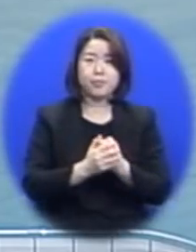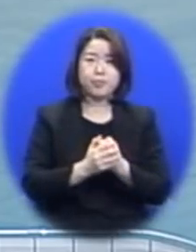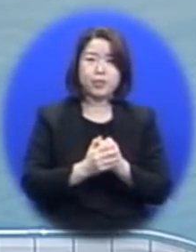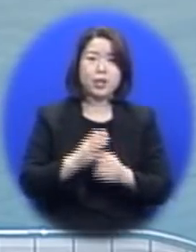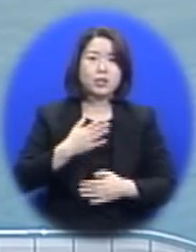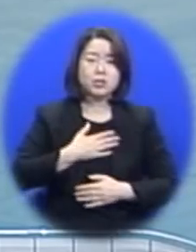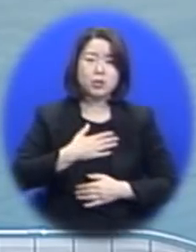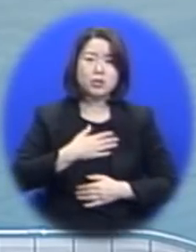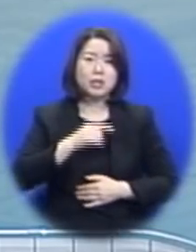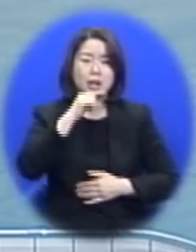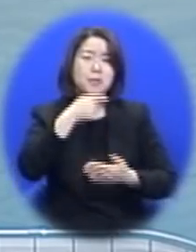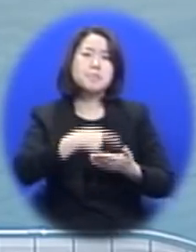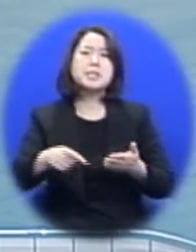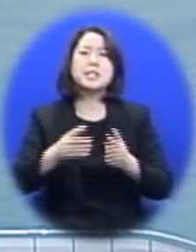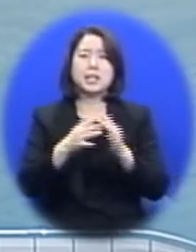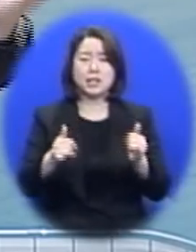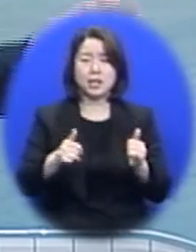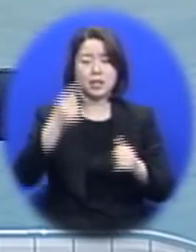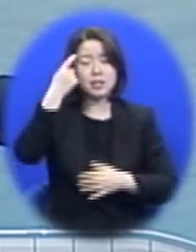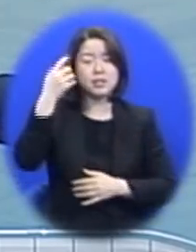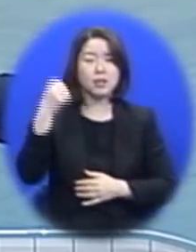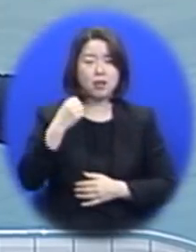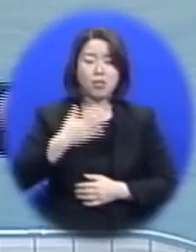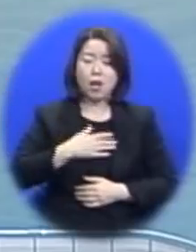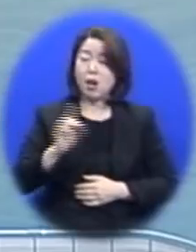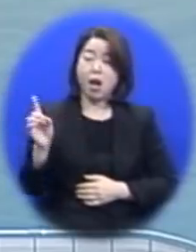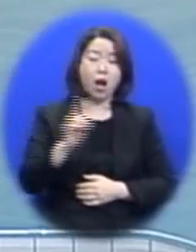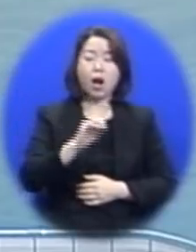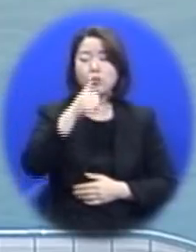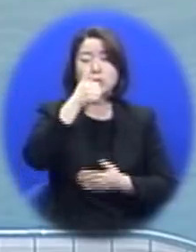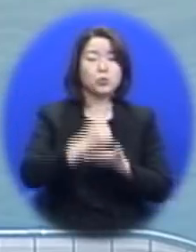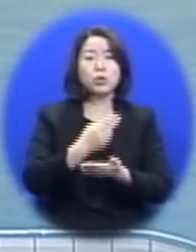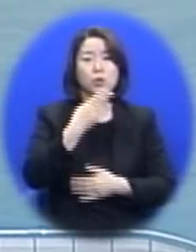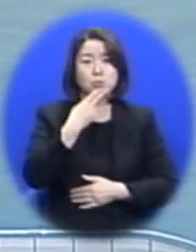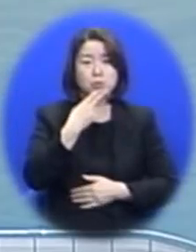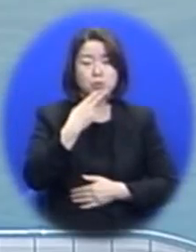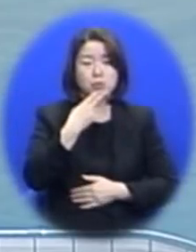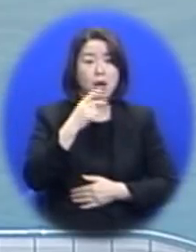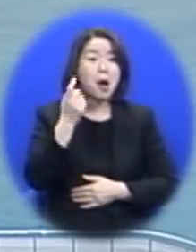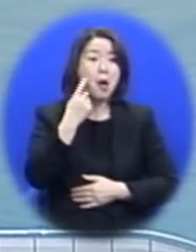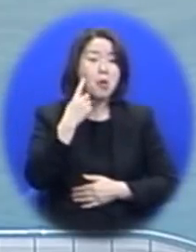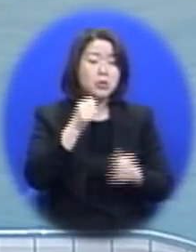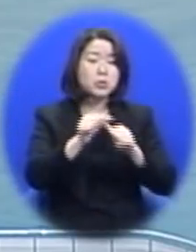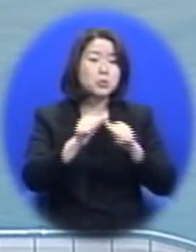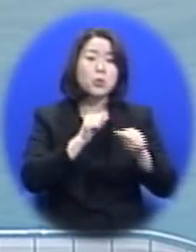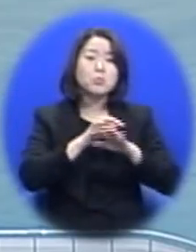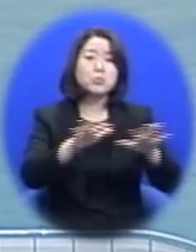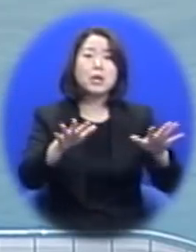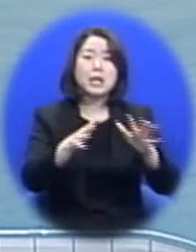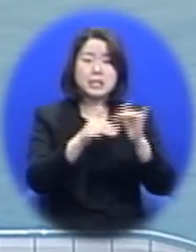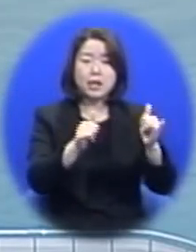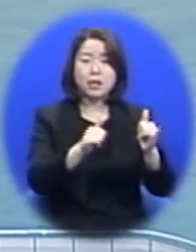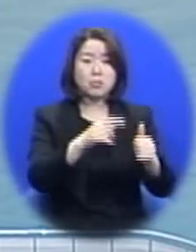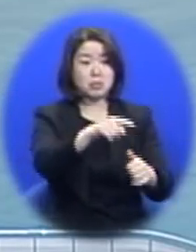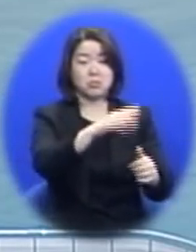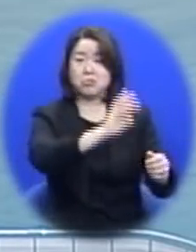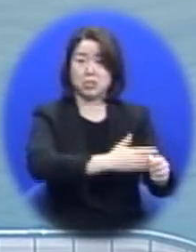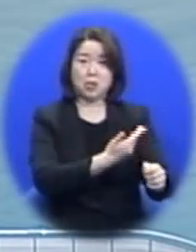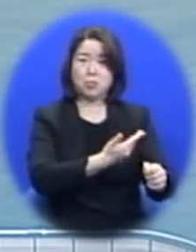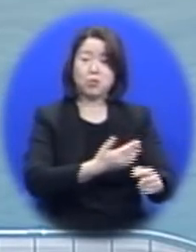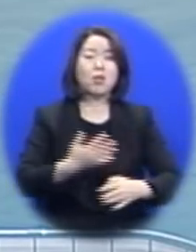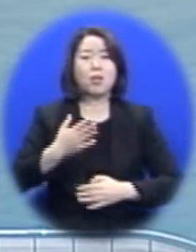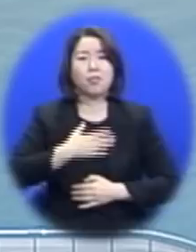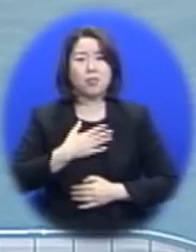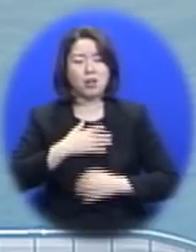저는 피해자라고 생각했어요. 난 아무 죄가 없어요. 거짓 소문을 낸 사람이 잘못이지. 나는 고통을 당하고 있고 나는